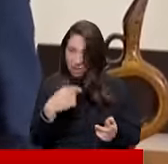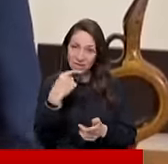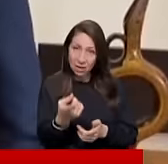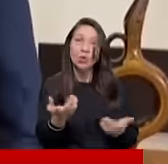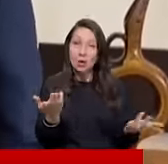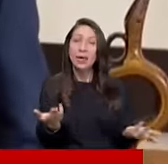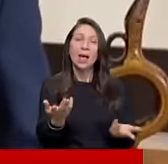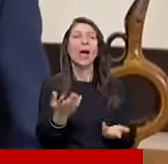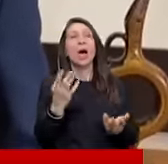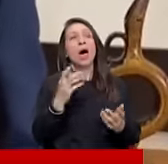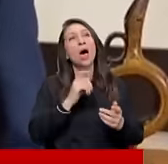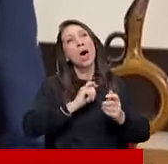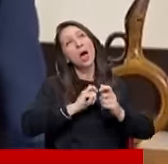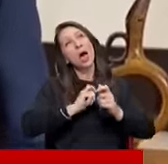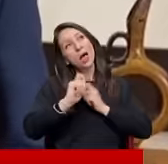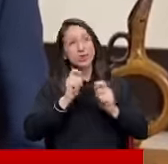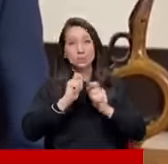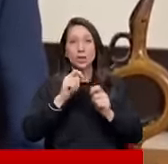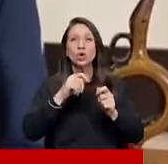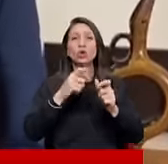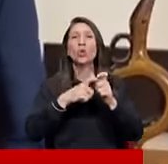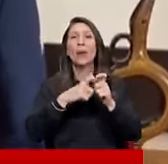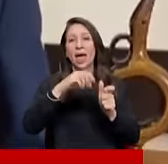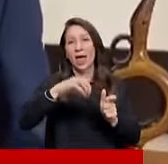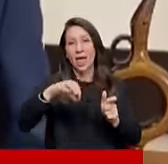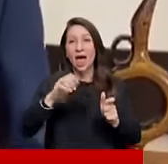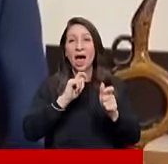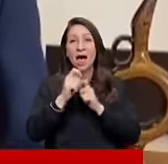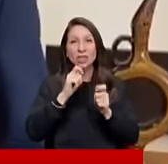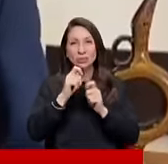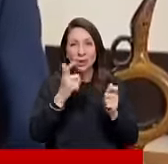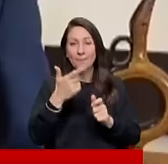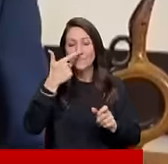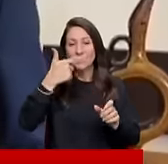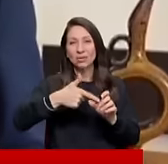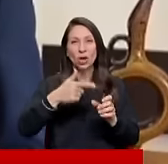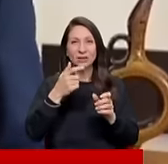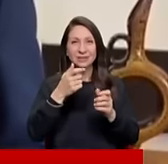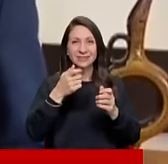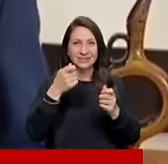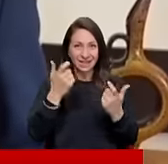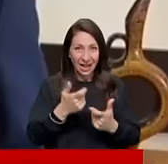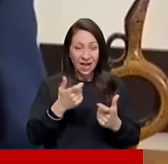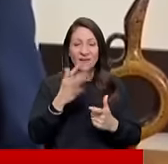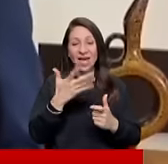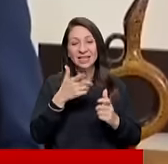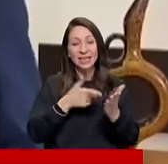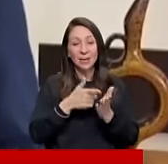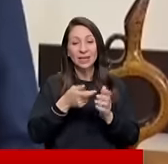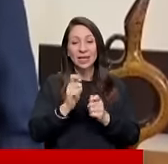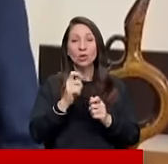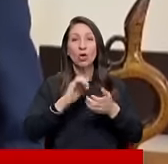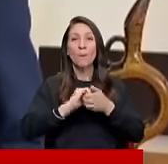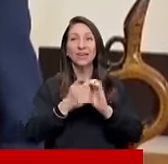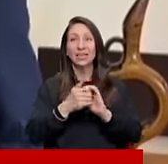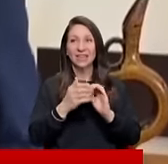ki anlaşmalı gübre bayilerimize, anlaşmalı petrol istasyonlarına veya tarım kredi